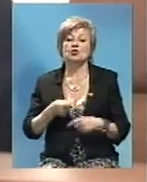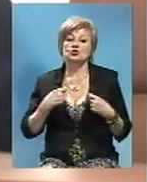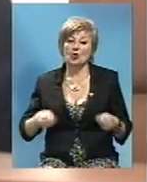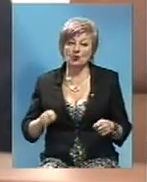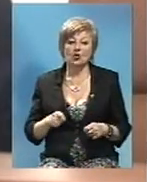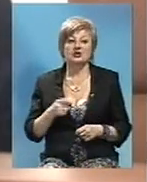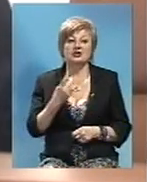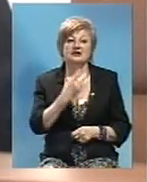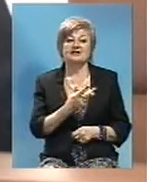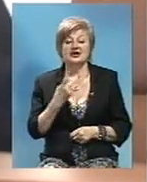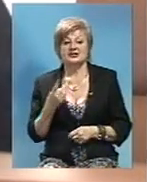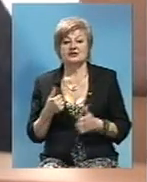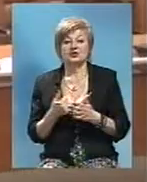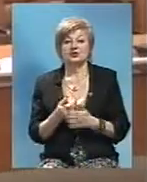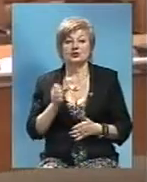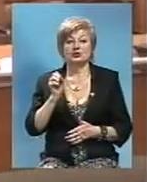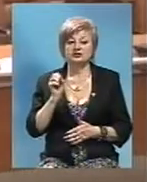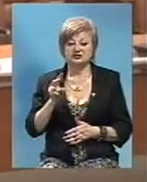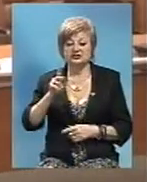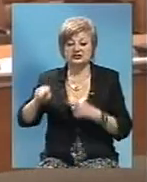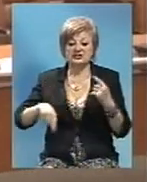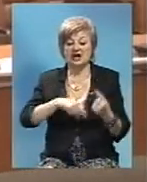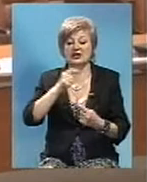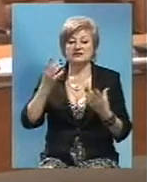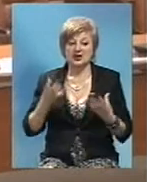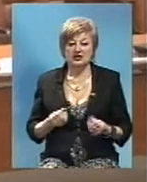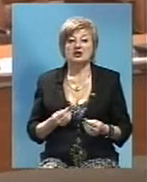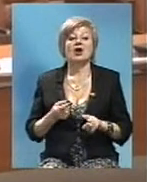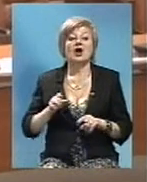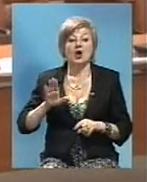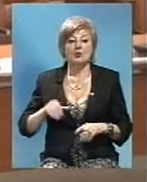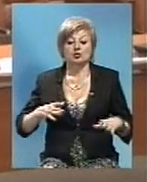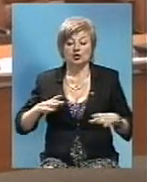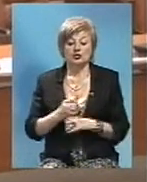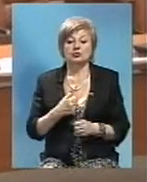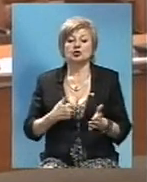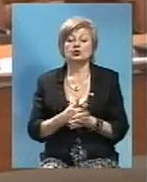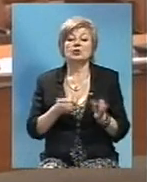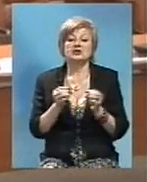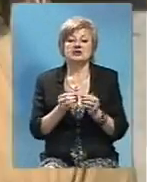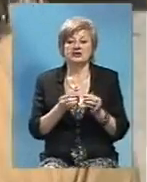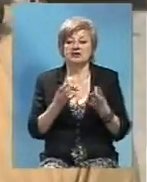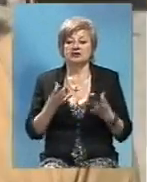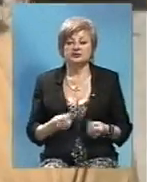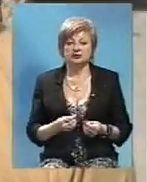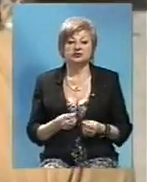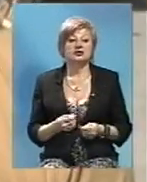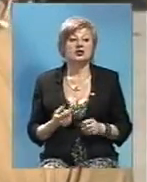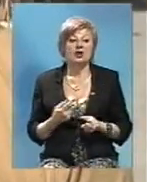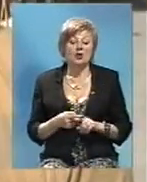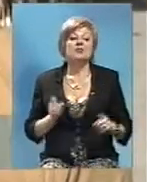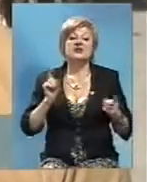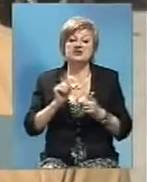діяла з 22 години до 12 години наступного дня, пізніше її зменшили до 10 години. Ми вчора